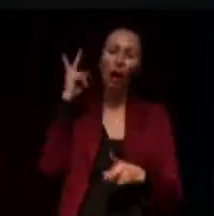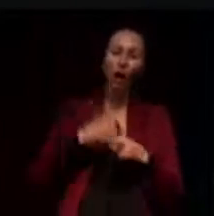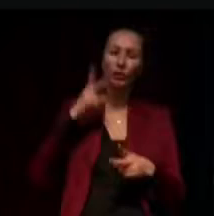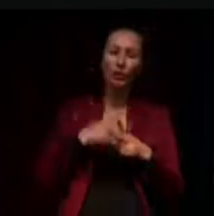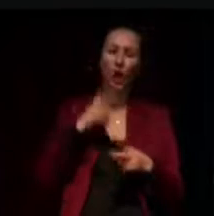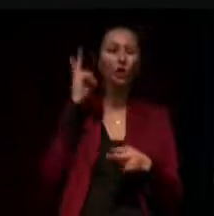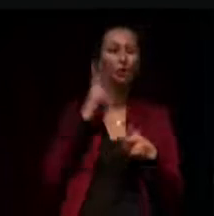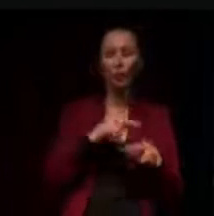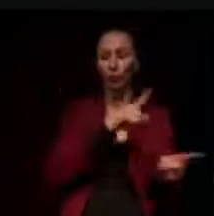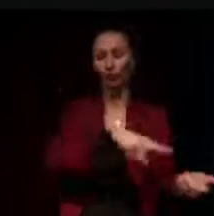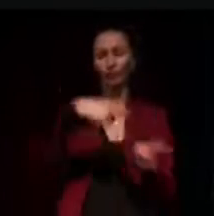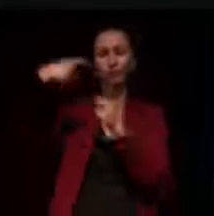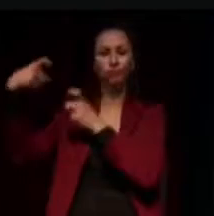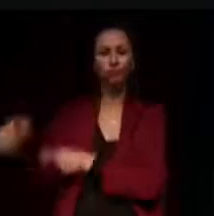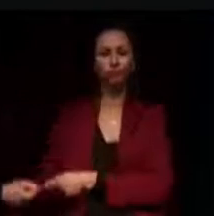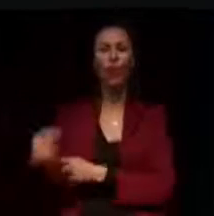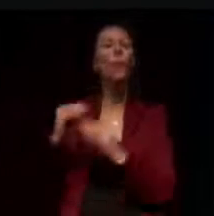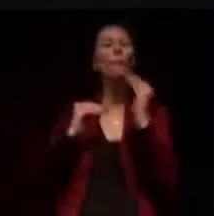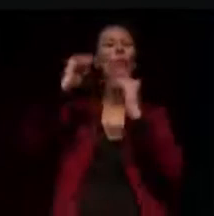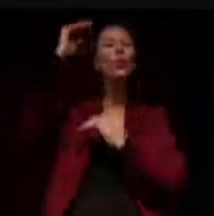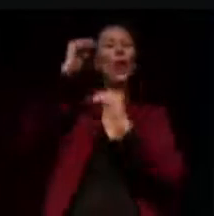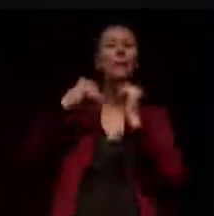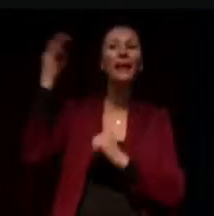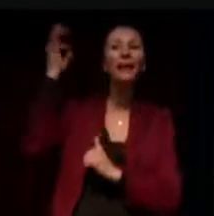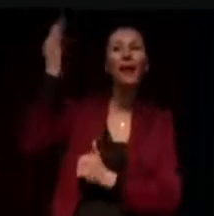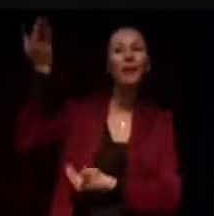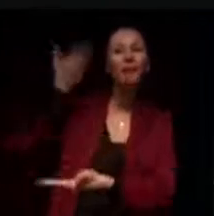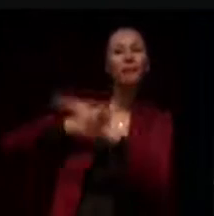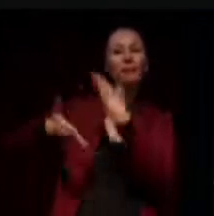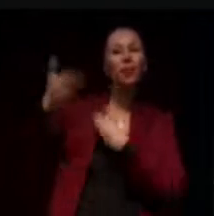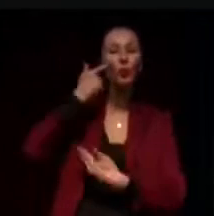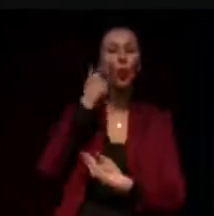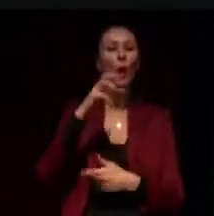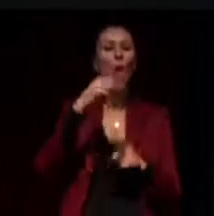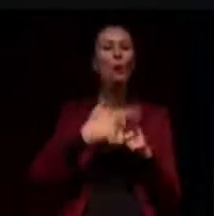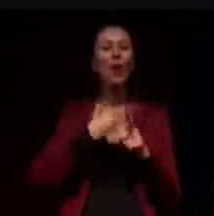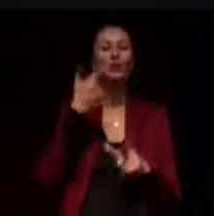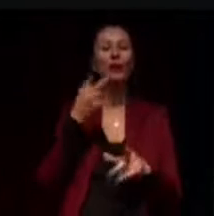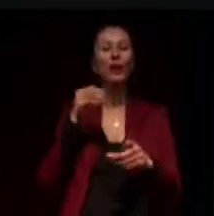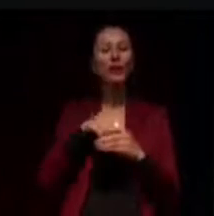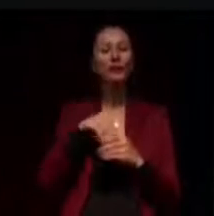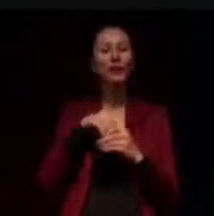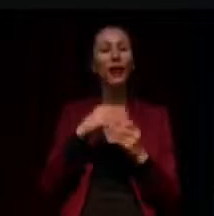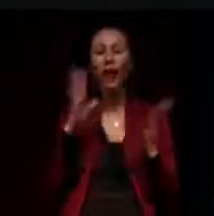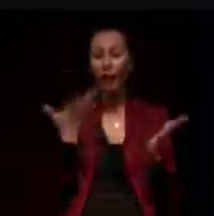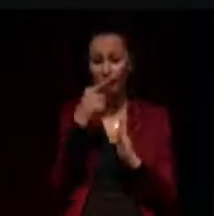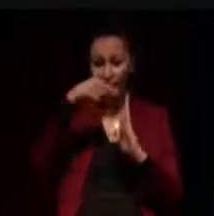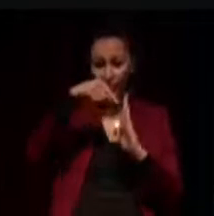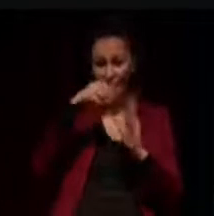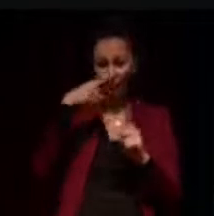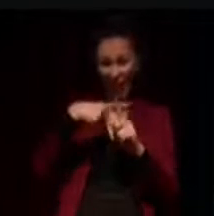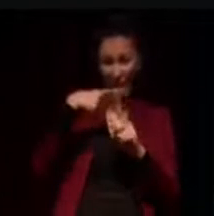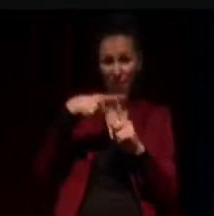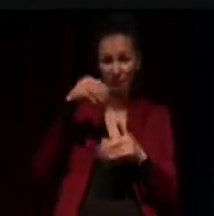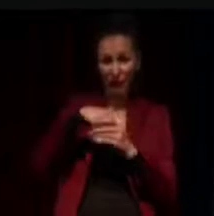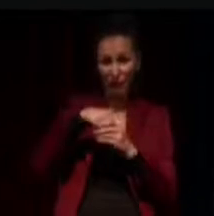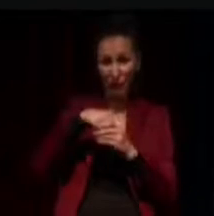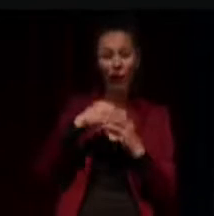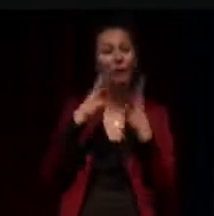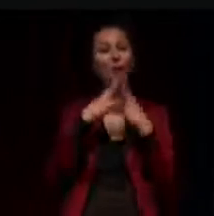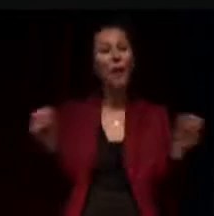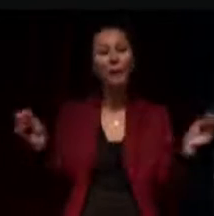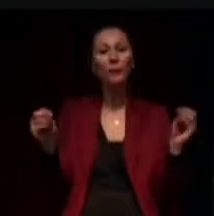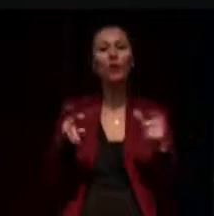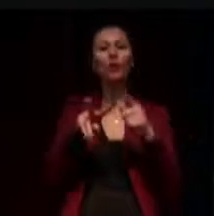acele taşınıldı. Büyüklerimizden dinlediğimize göre de proje müellifi en verimli çağında